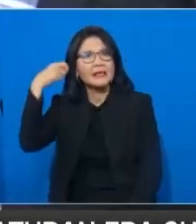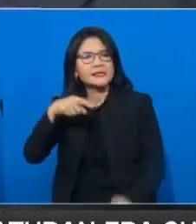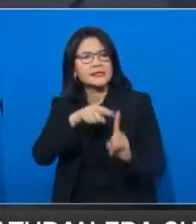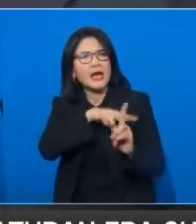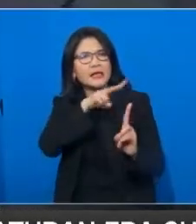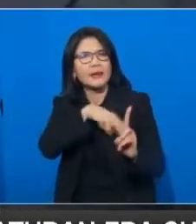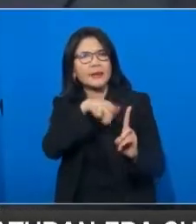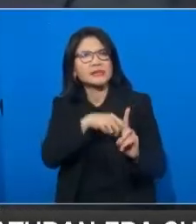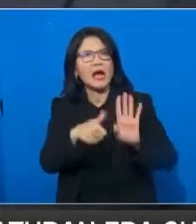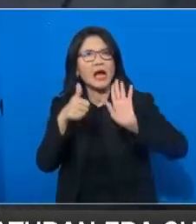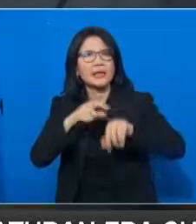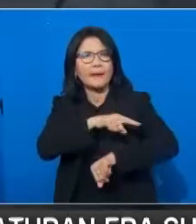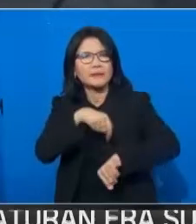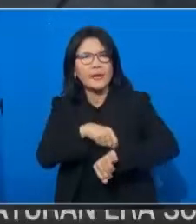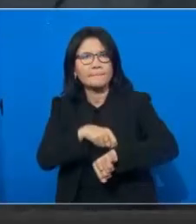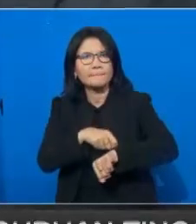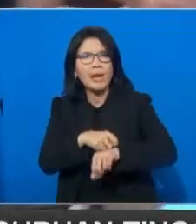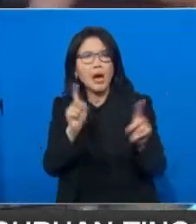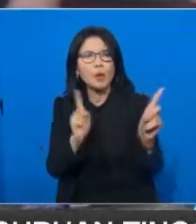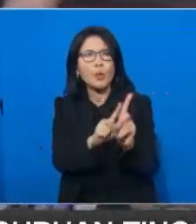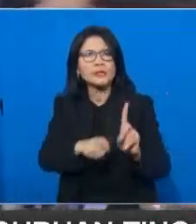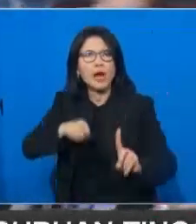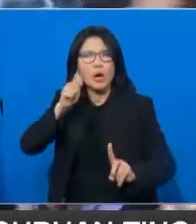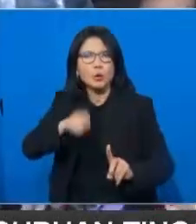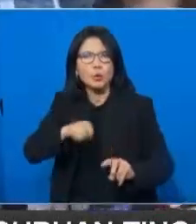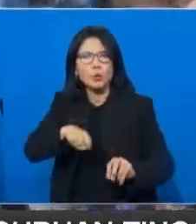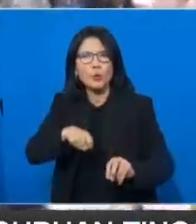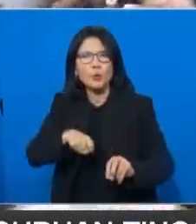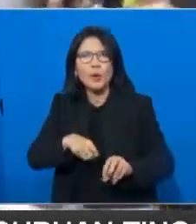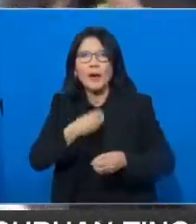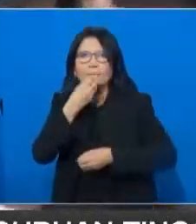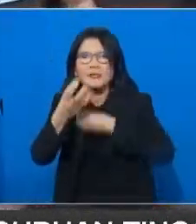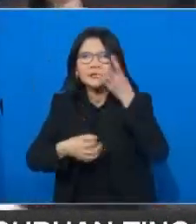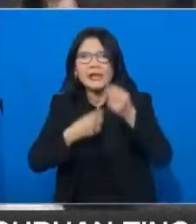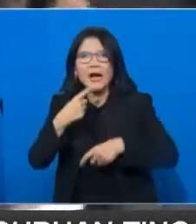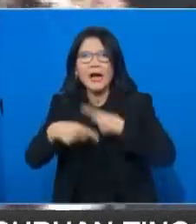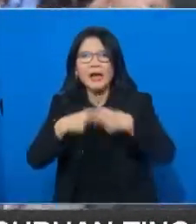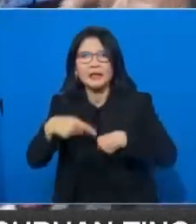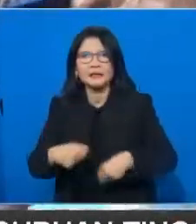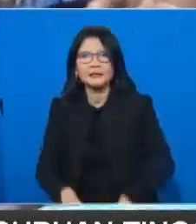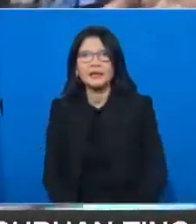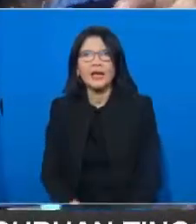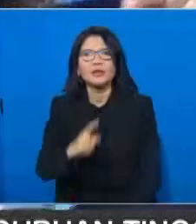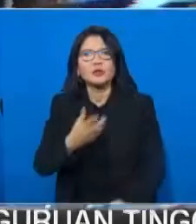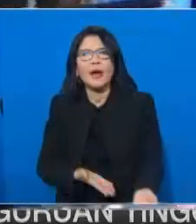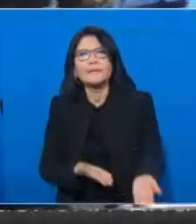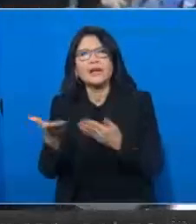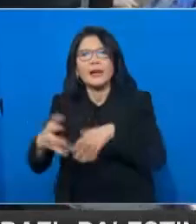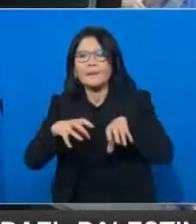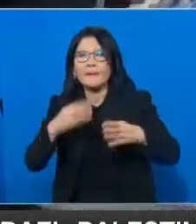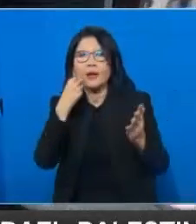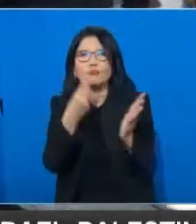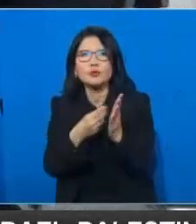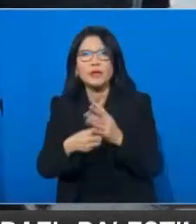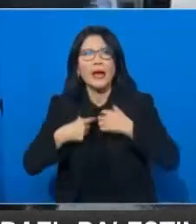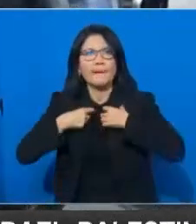selama 6 jam. Menurut kuasa hukum Tamara, selain menjelaskan kronologi kematian putranya, kliennya juga menyerahkan barang bukti berupa